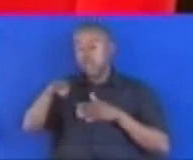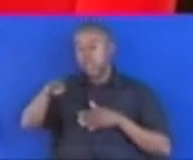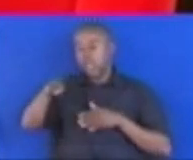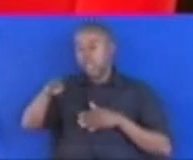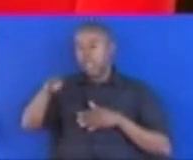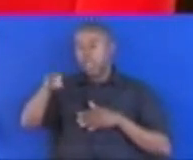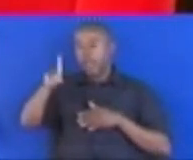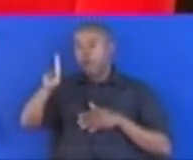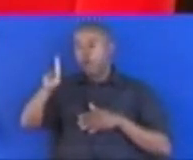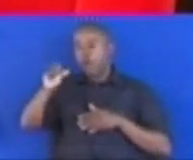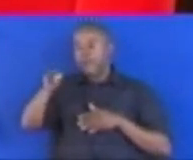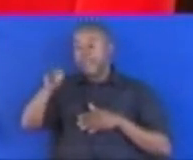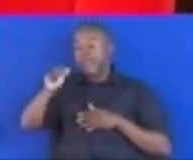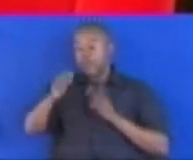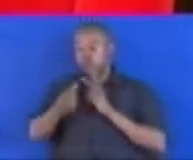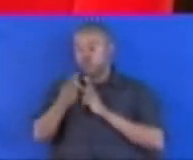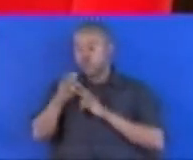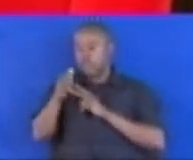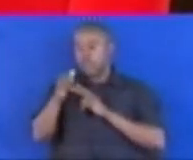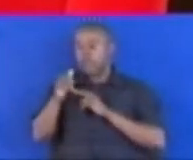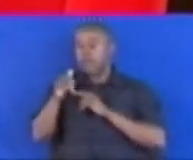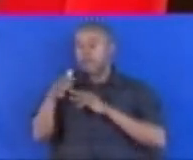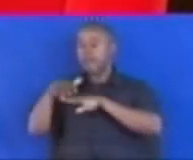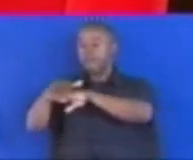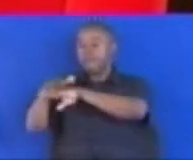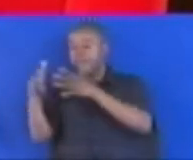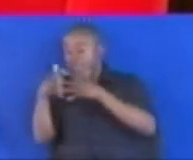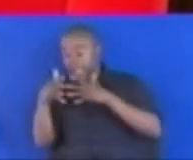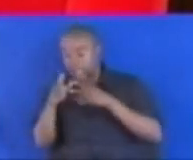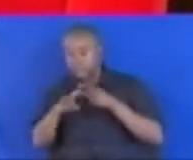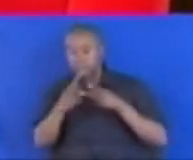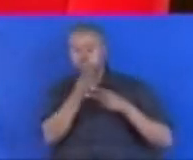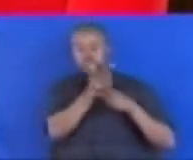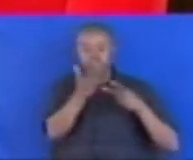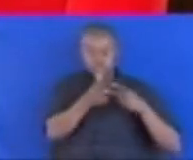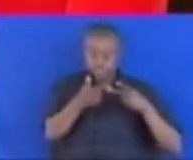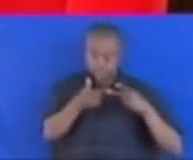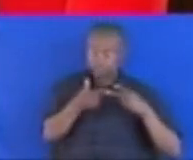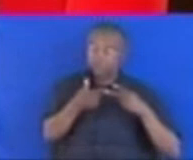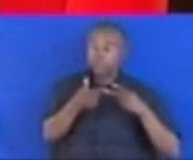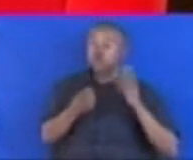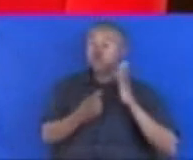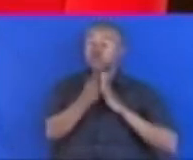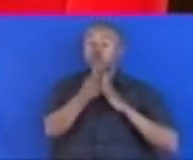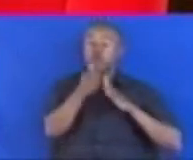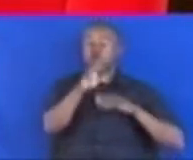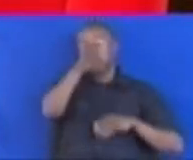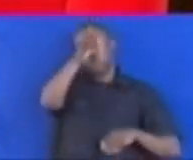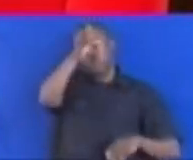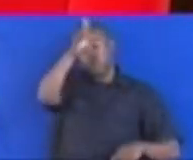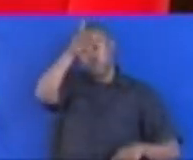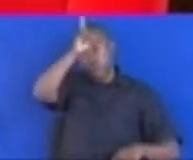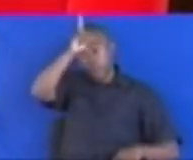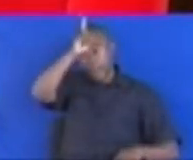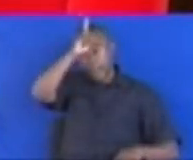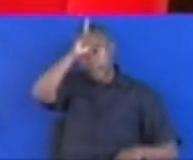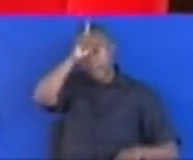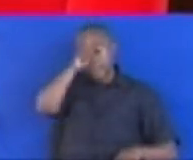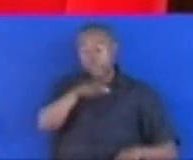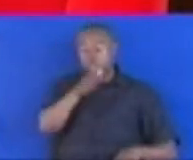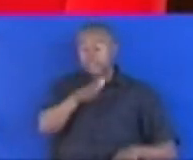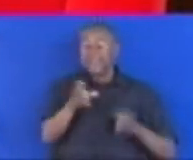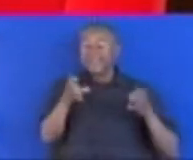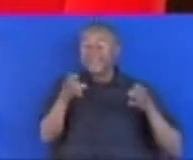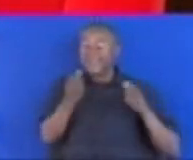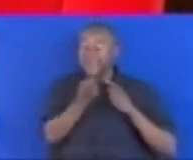inaitwa Pfizer ambayo ni ya Ujerumani. Kwa ujumla chanjo hizi zote zinaonyesha side effect kuganda damu, kushindwa kupumua